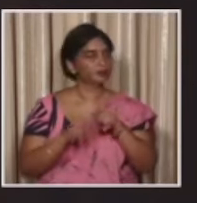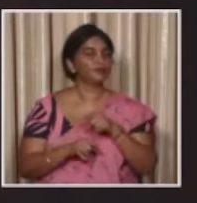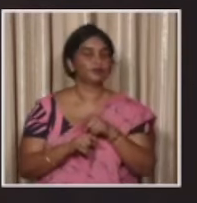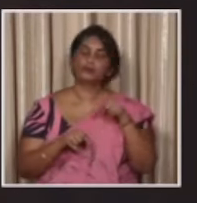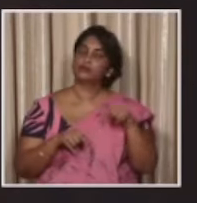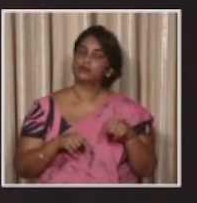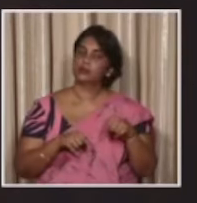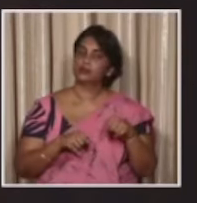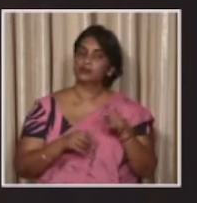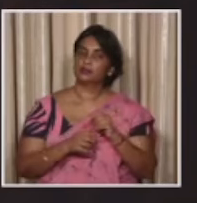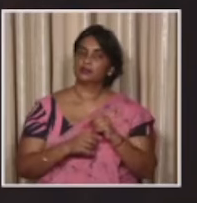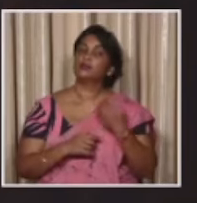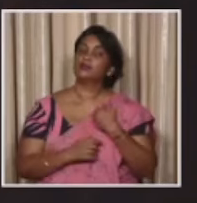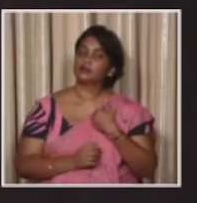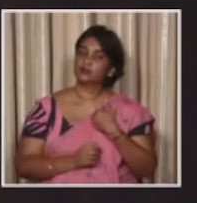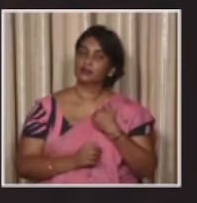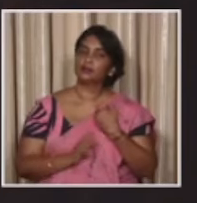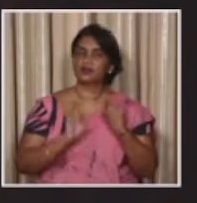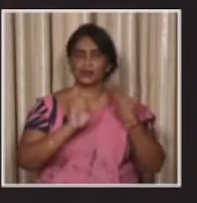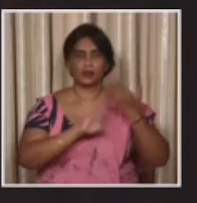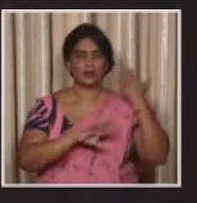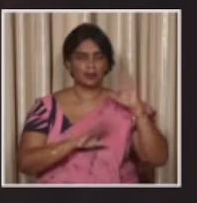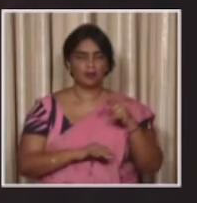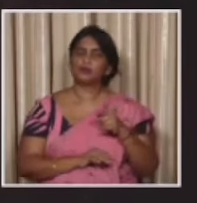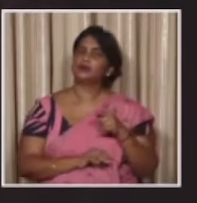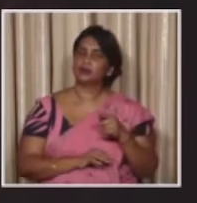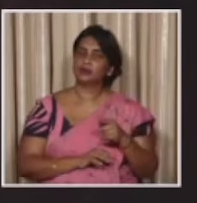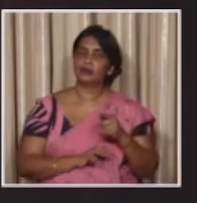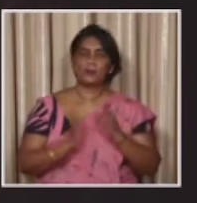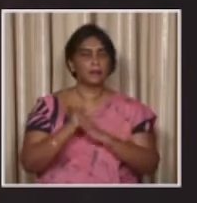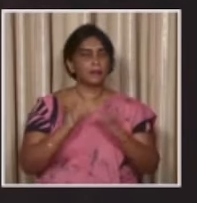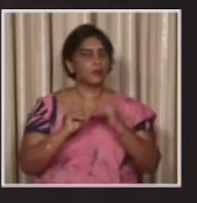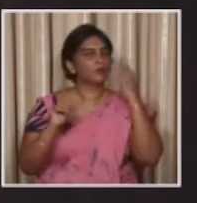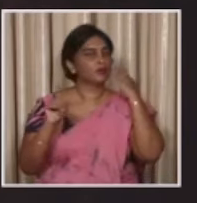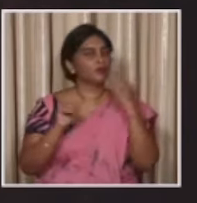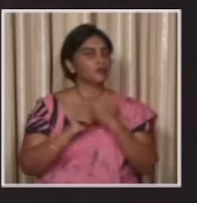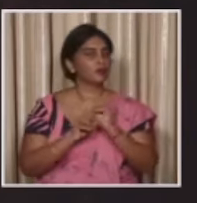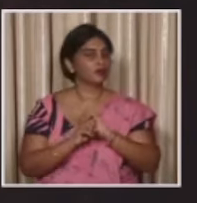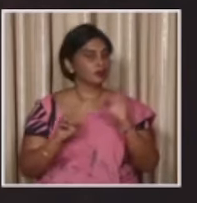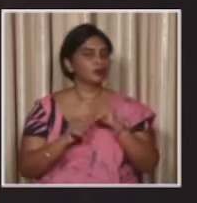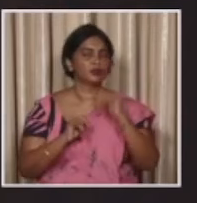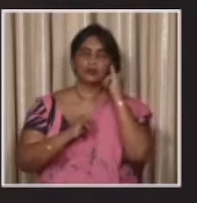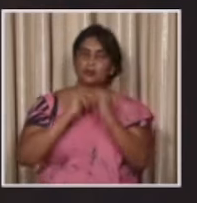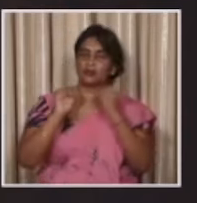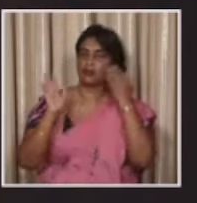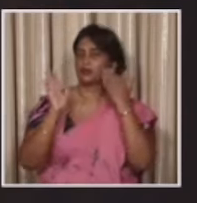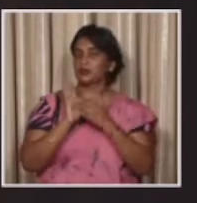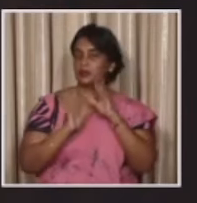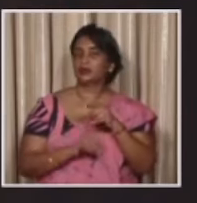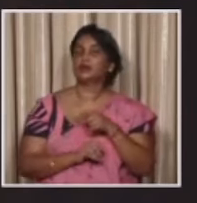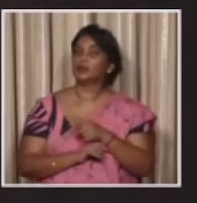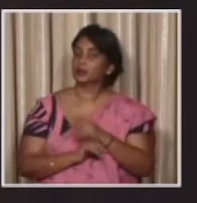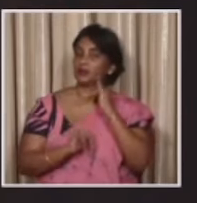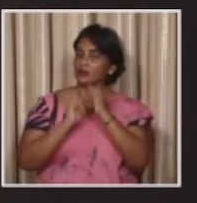අද අපිට මේ පහුගිය දවස් ටිකේම මේ මාධ්‍යෙන් මේ සම්බන්ධයෙන් කරන විවේචන බැලුවට පස්සේ